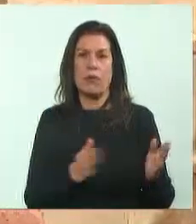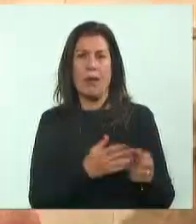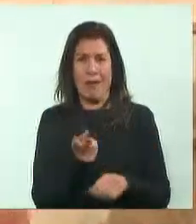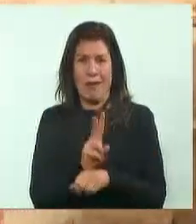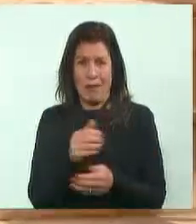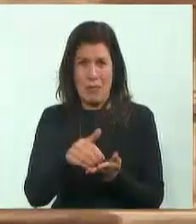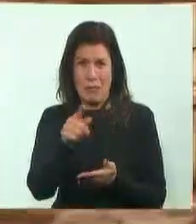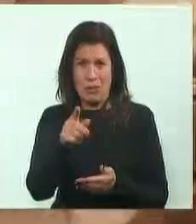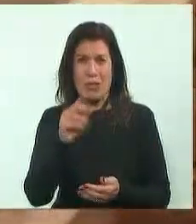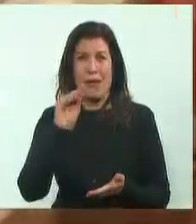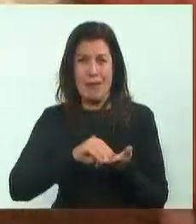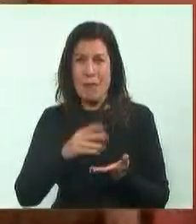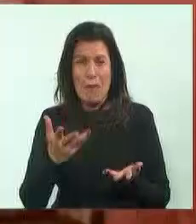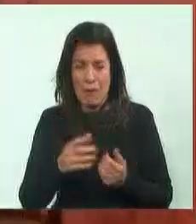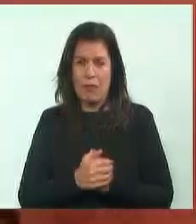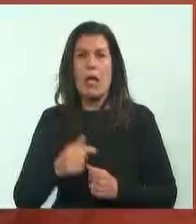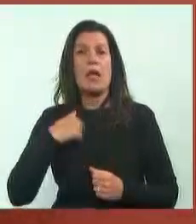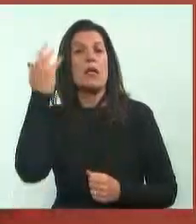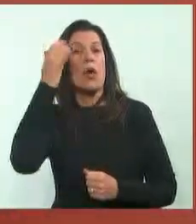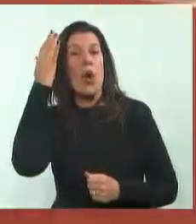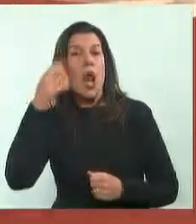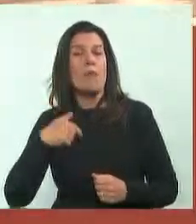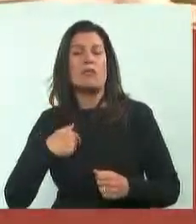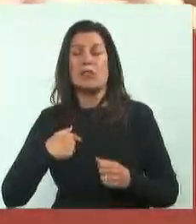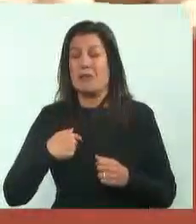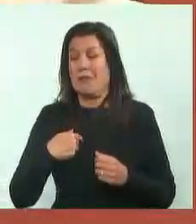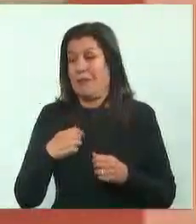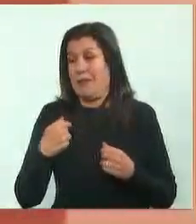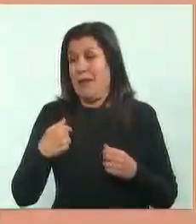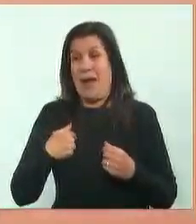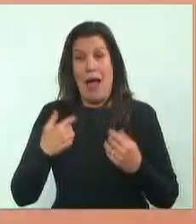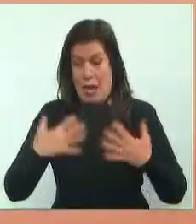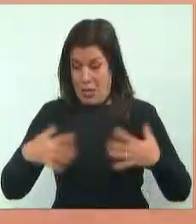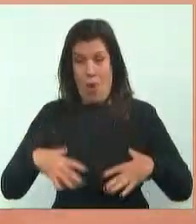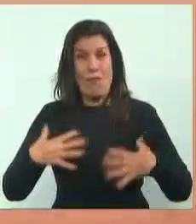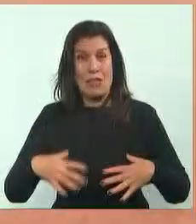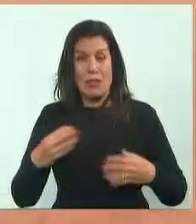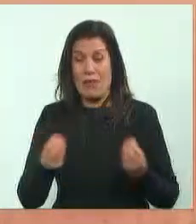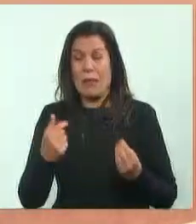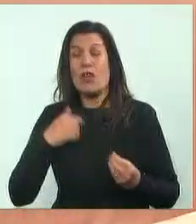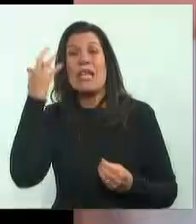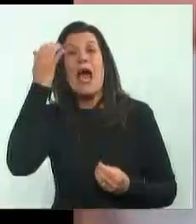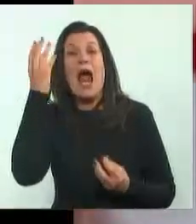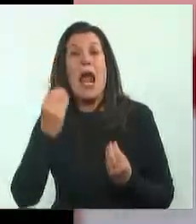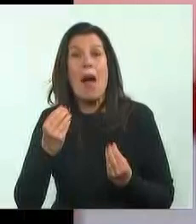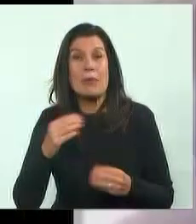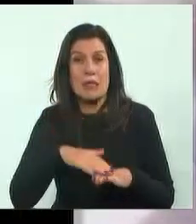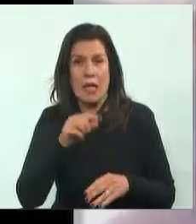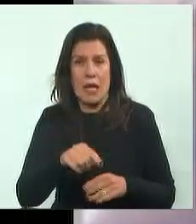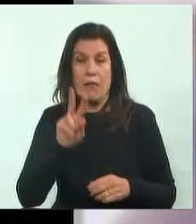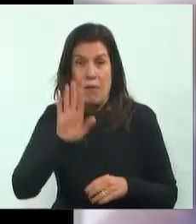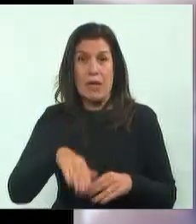לובשת דברים שחלמתי ללבוש בעשר השנים האחרונות. זה מה שאקטיב קטו גאמיז עושים. יש גם סרטון מזויף.